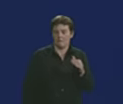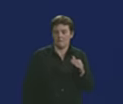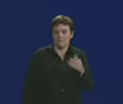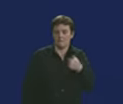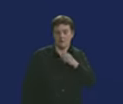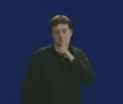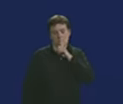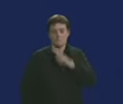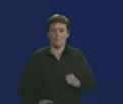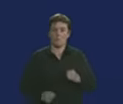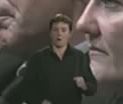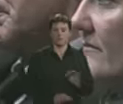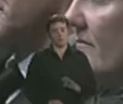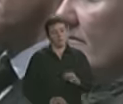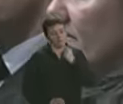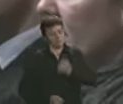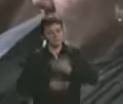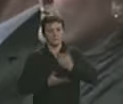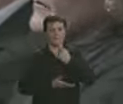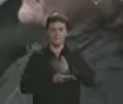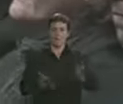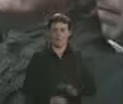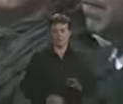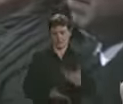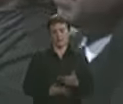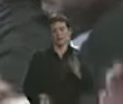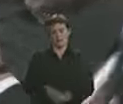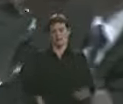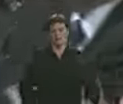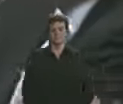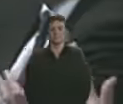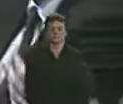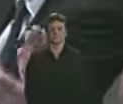problème de manque de courage et de manque de franchise. Voilà la réalité de ce que je pense.